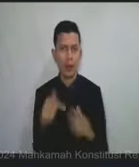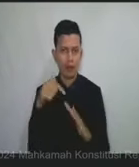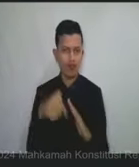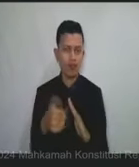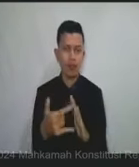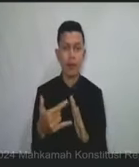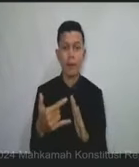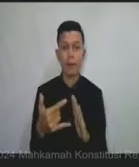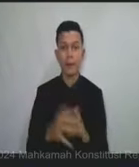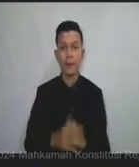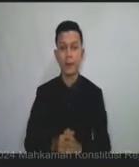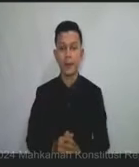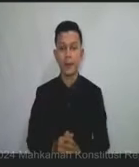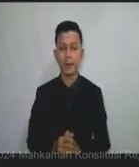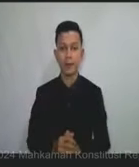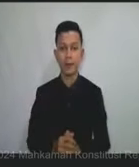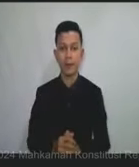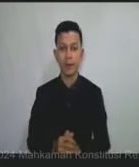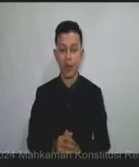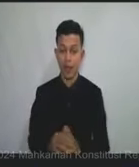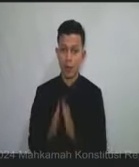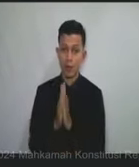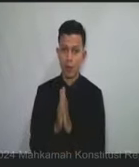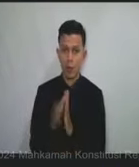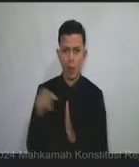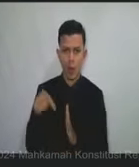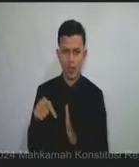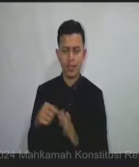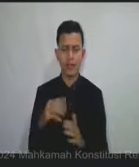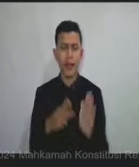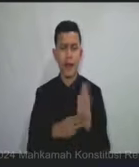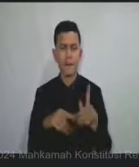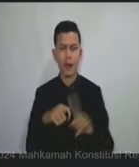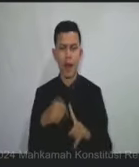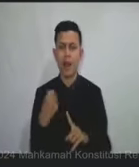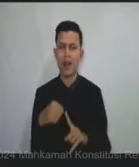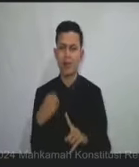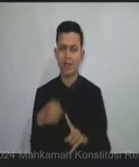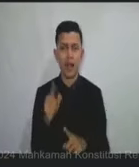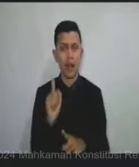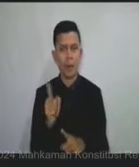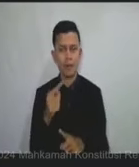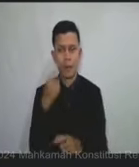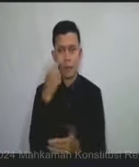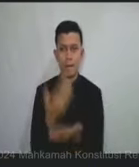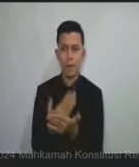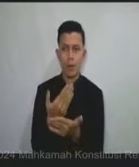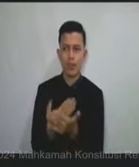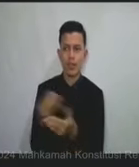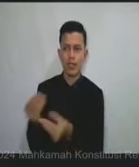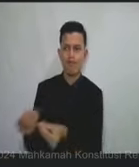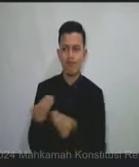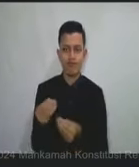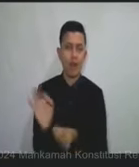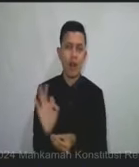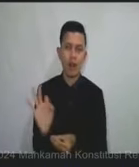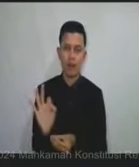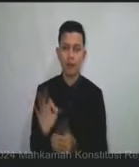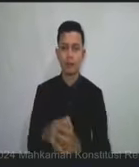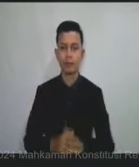dalil aku pun mahkamah tidak dapat Menindaklanjuti dengan tanpa bukti-bukti yang diajukan oleh pemohon dalam